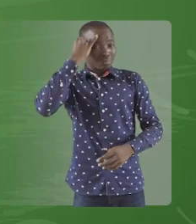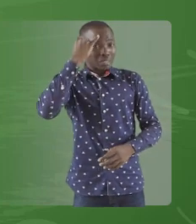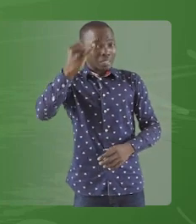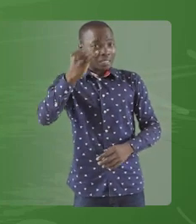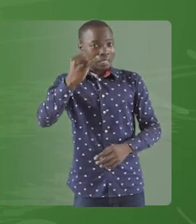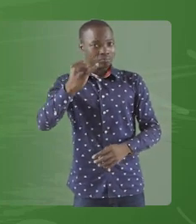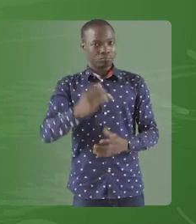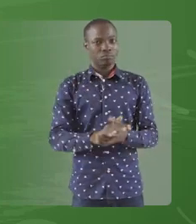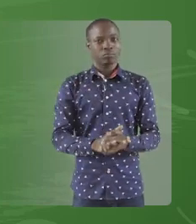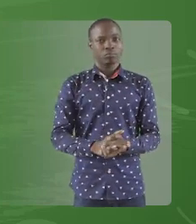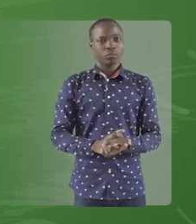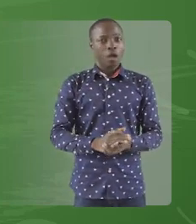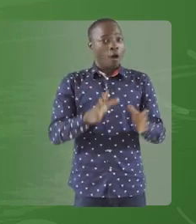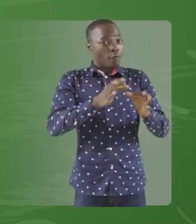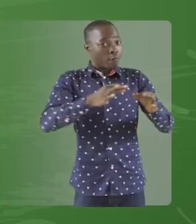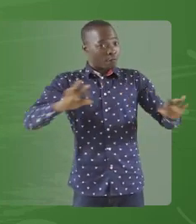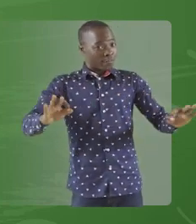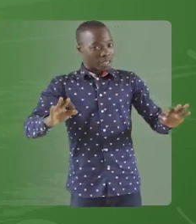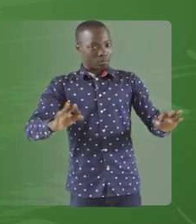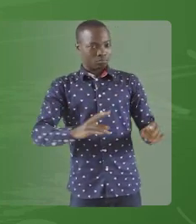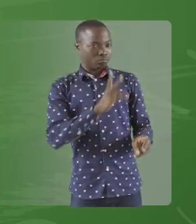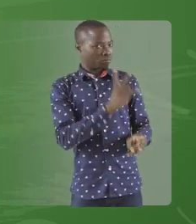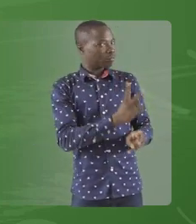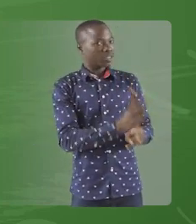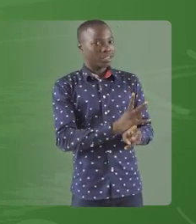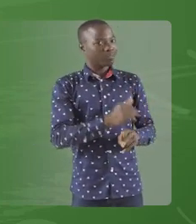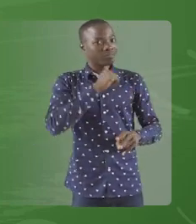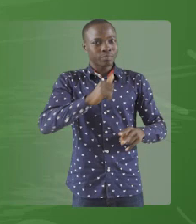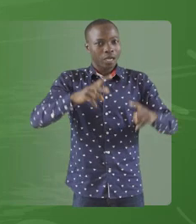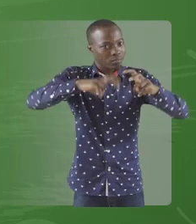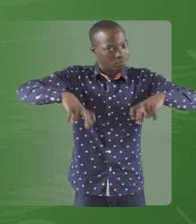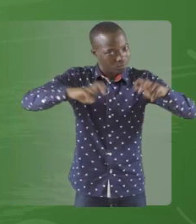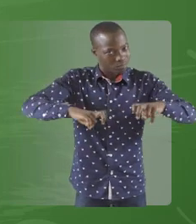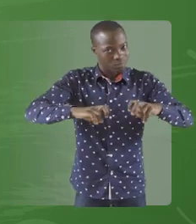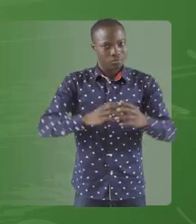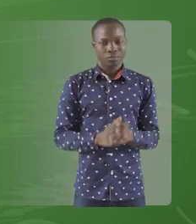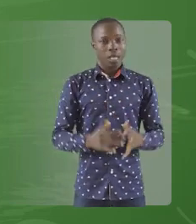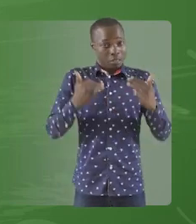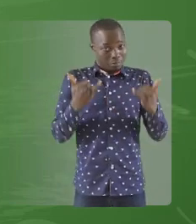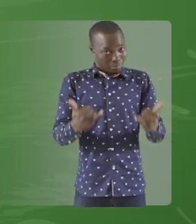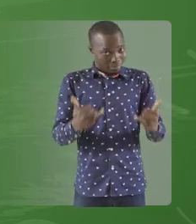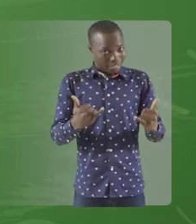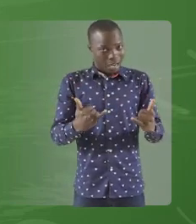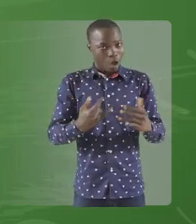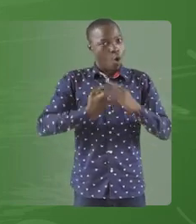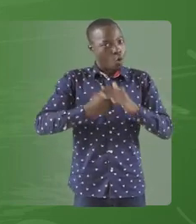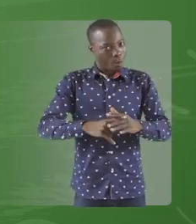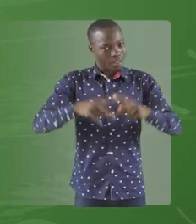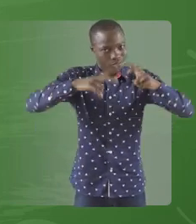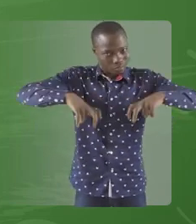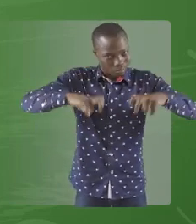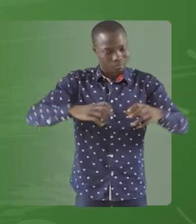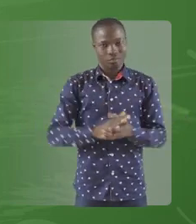hypothèse que nous avons formulée au début. Et sous la forme